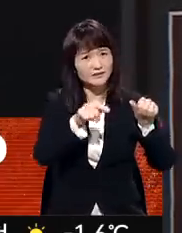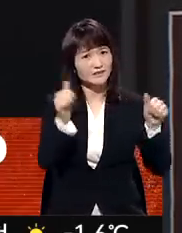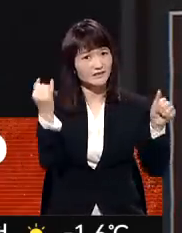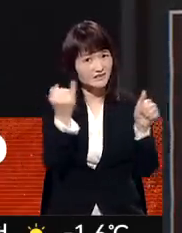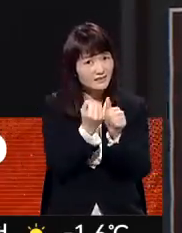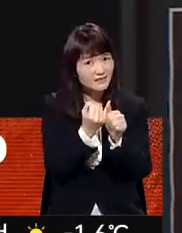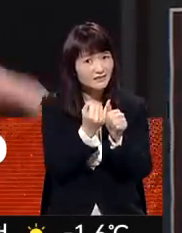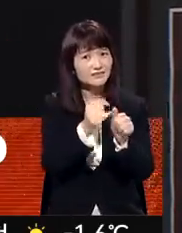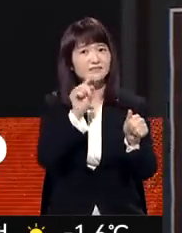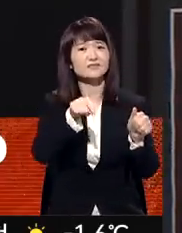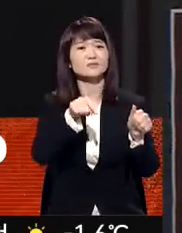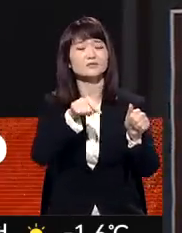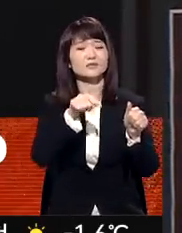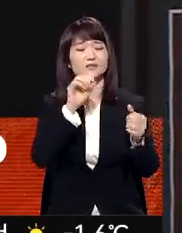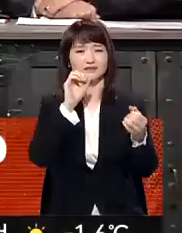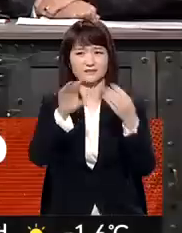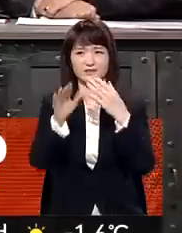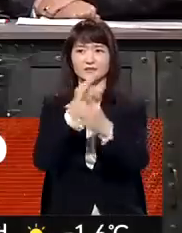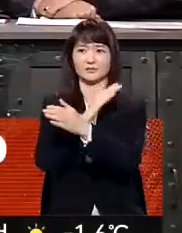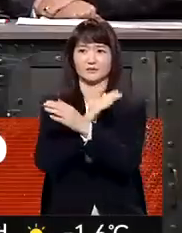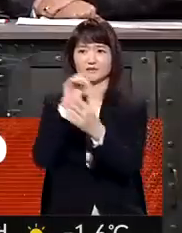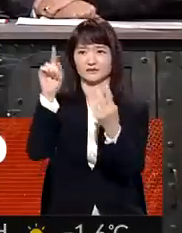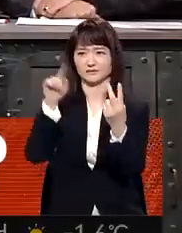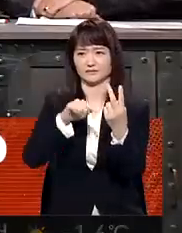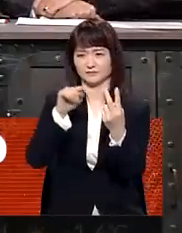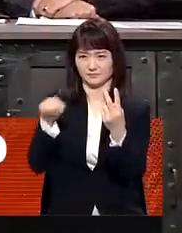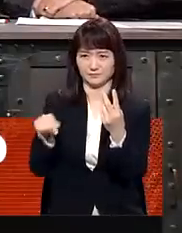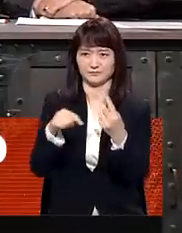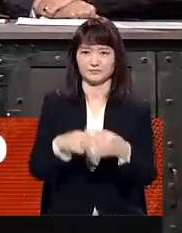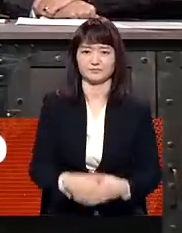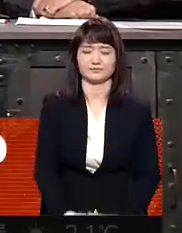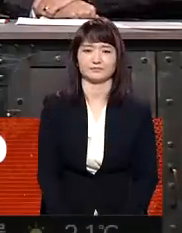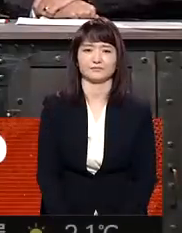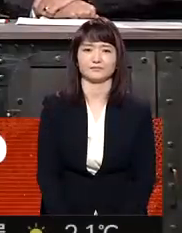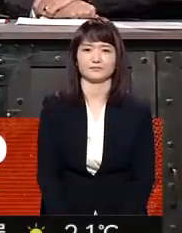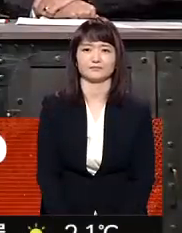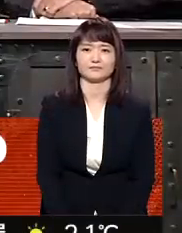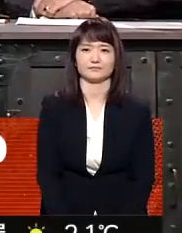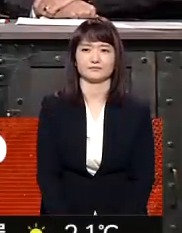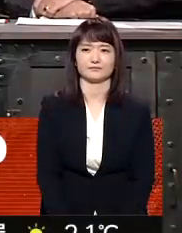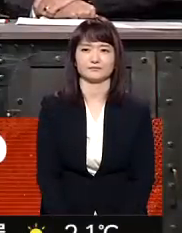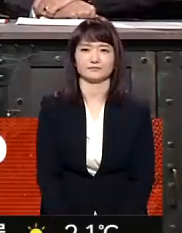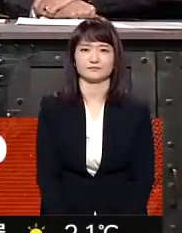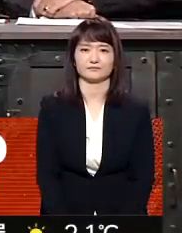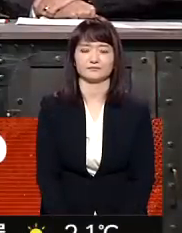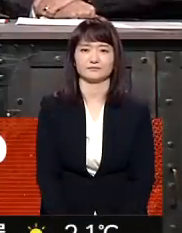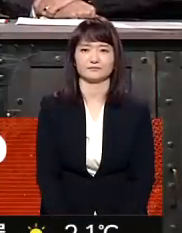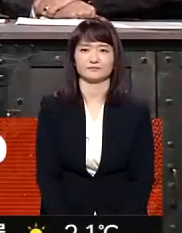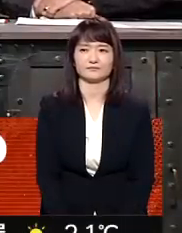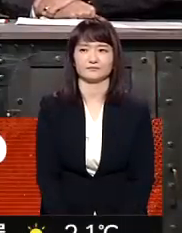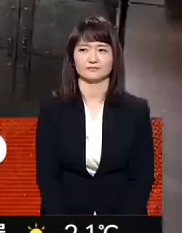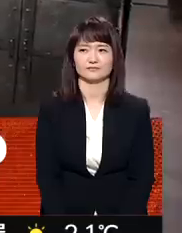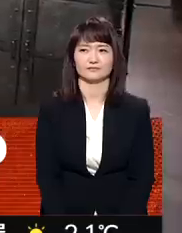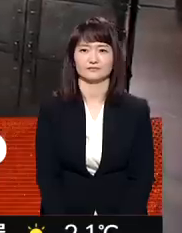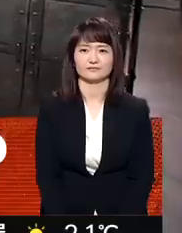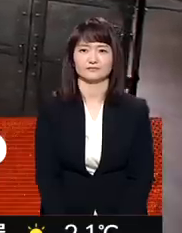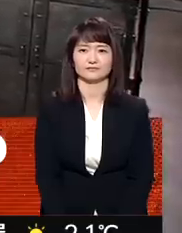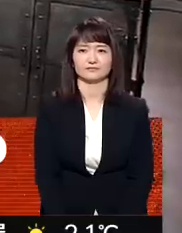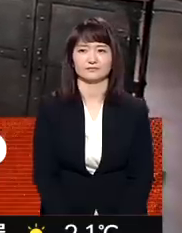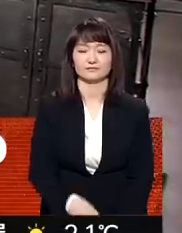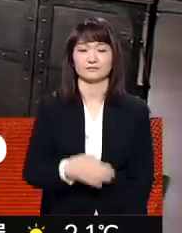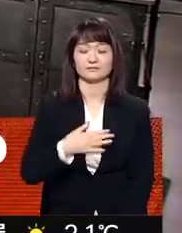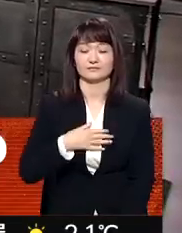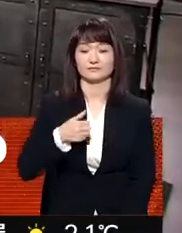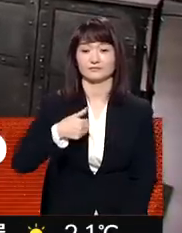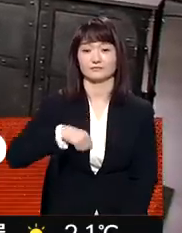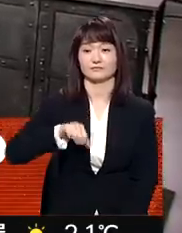결혼시킨 줄 아냐 이놈아 아 좋습니다 자 그럼 우리 아들 은배부터 제가 보기엔 저도 아들